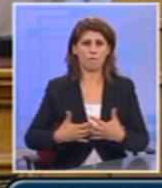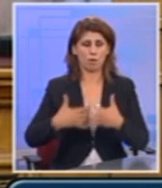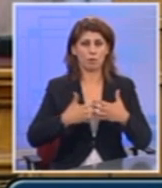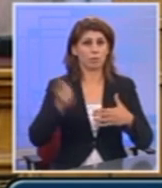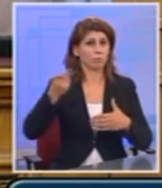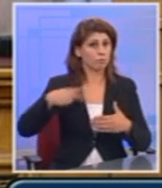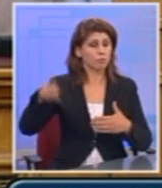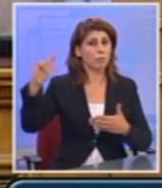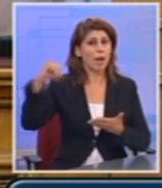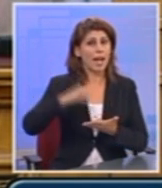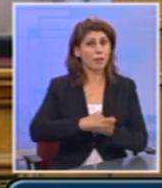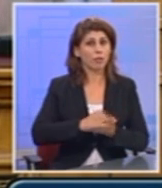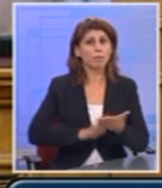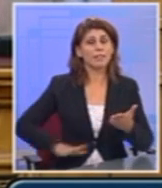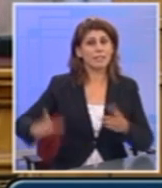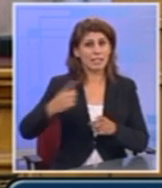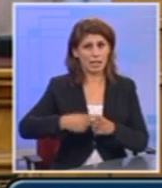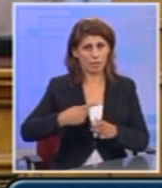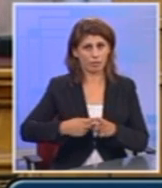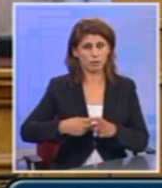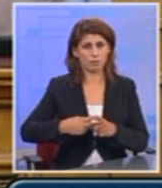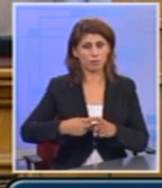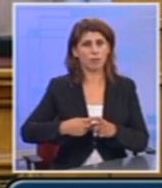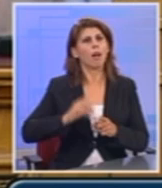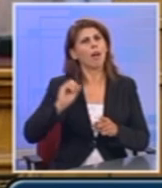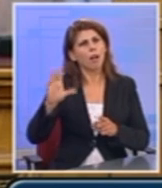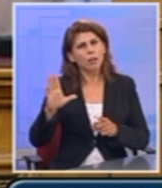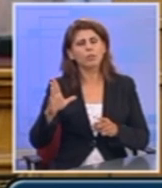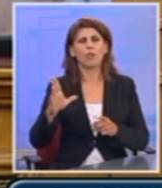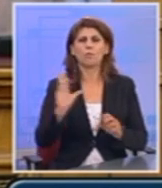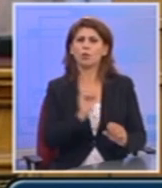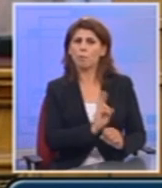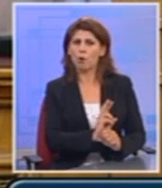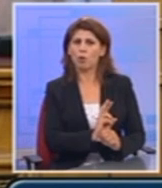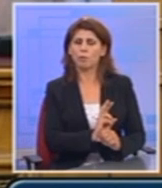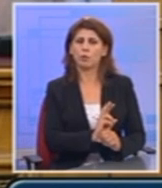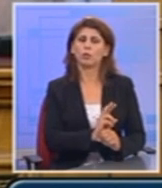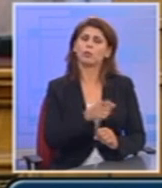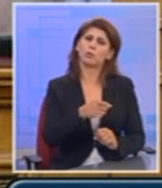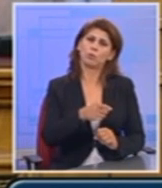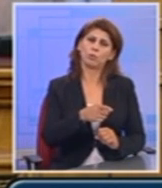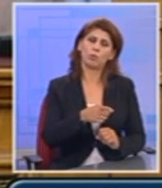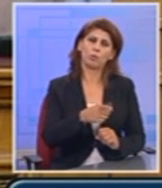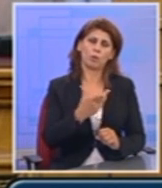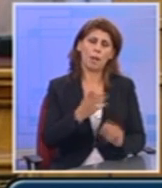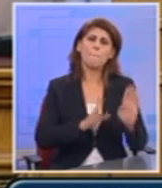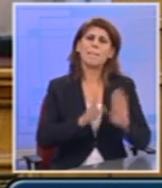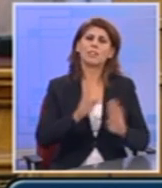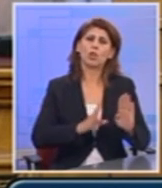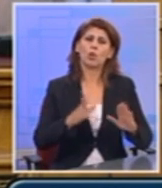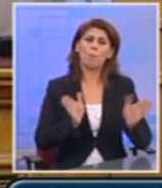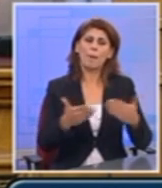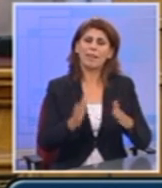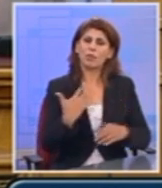περισσότερα αεροδρόμια της χώρας πέρα δηλαδή από το υπόλοιπο του μετοχικού πακέτου που είχε το